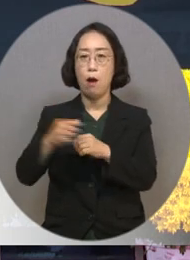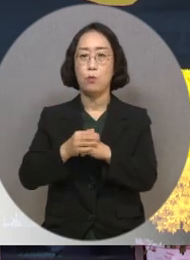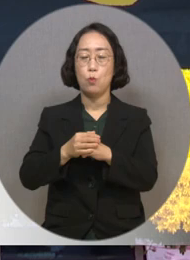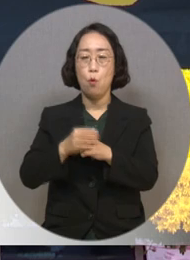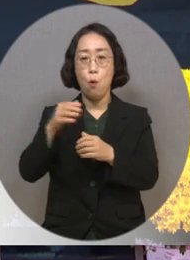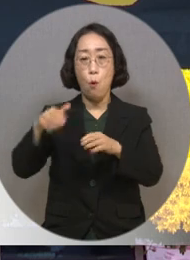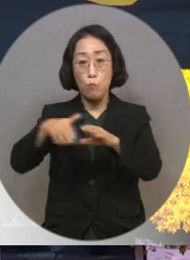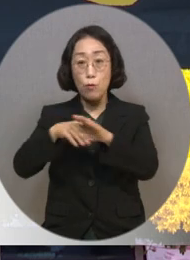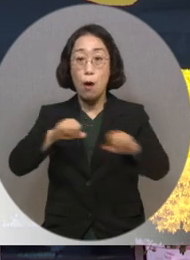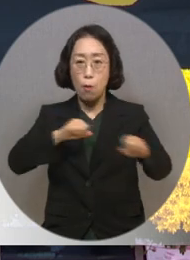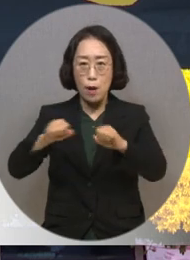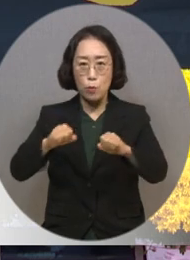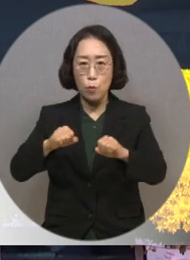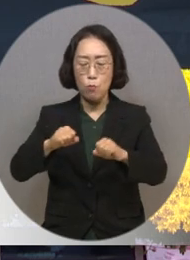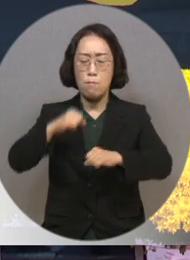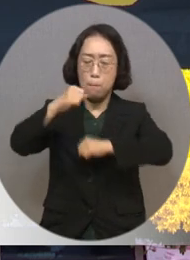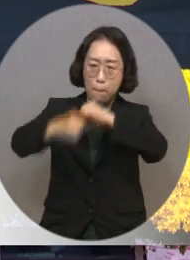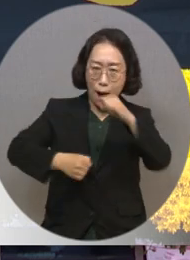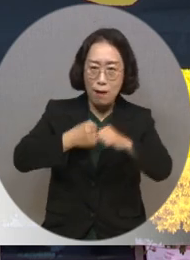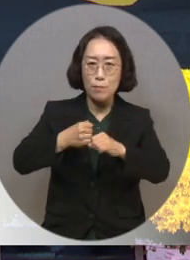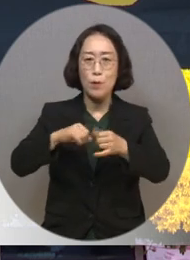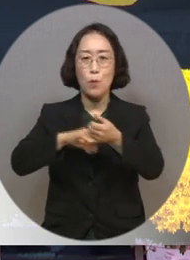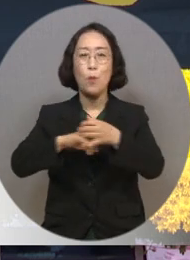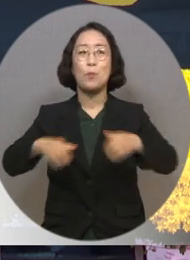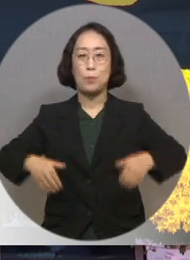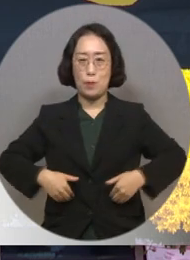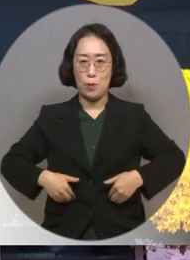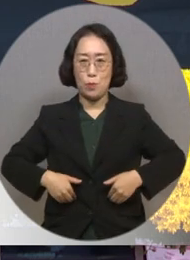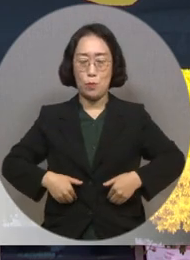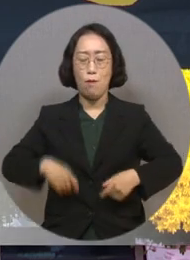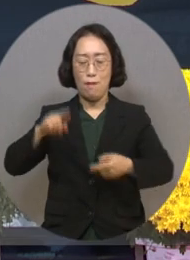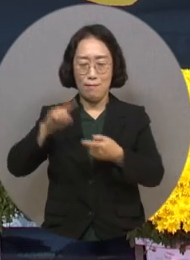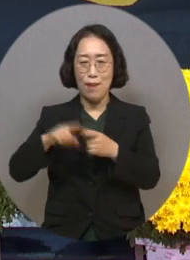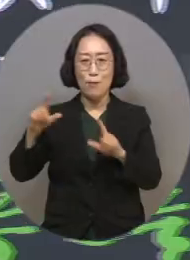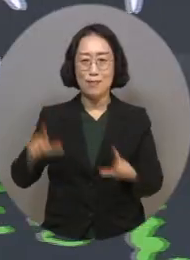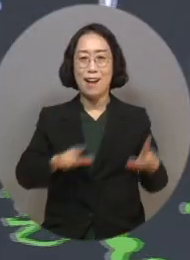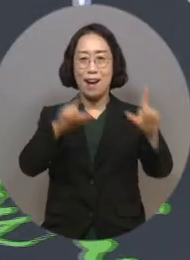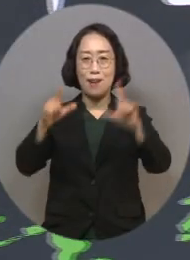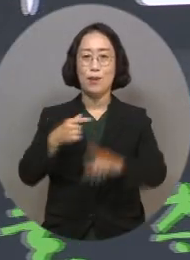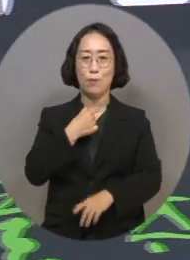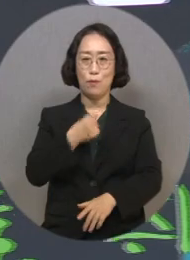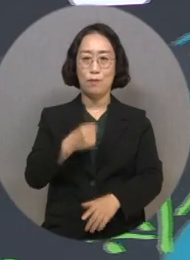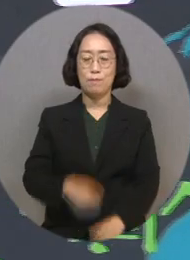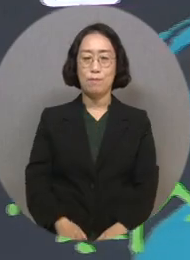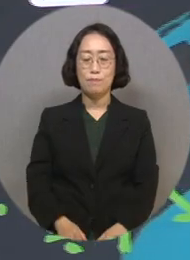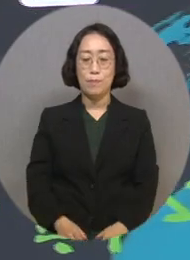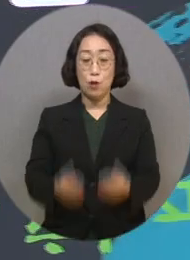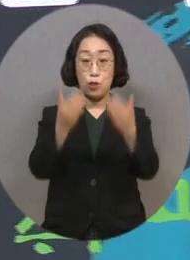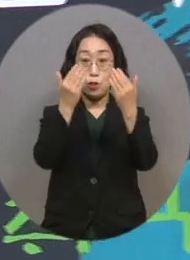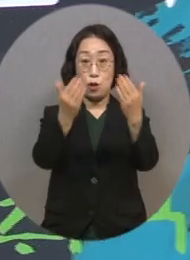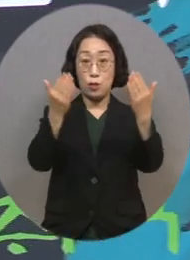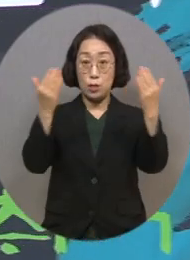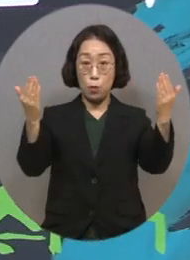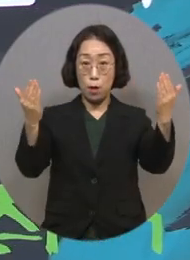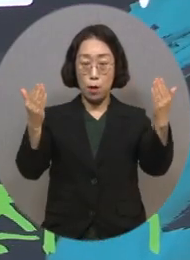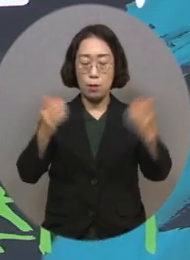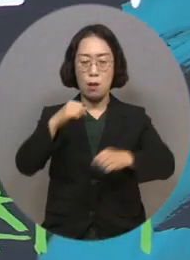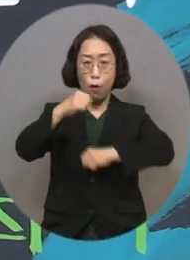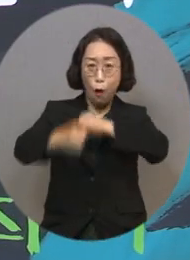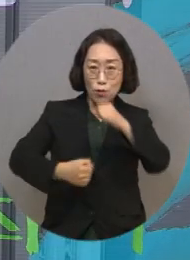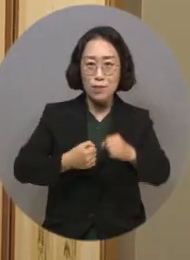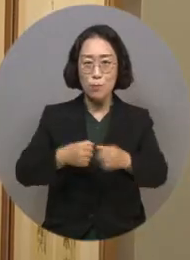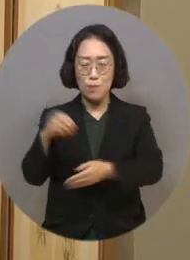이런 생각을 갖고 있고 또 그렇게 살아갈 계획입니다. 이번 전시회는 거침없이 쓴다라는